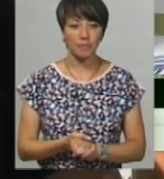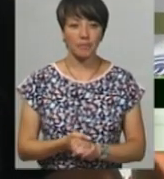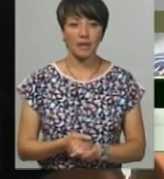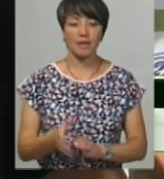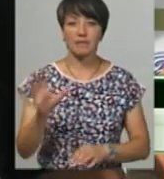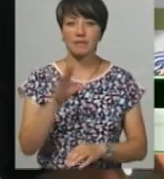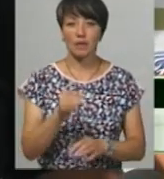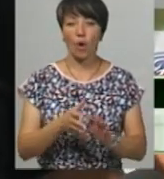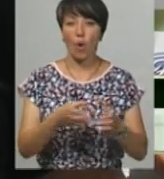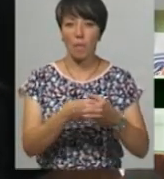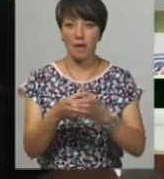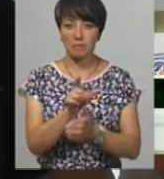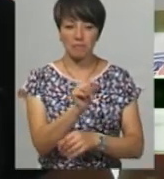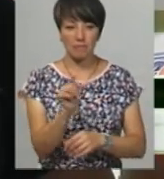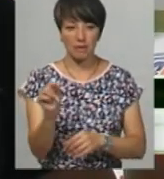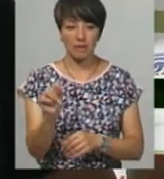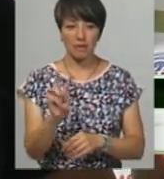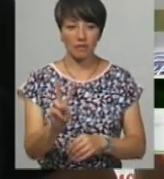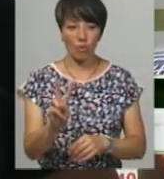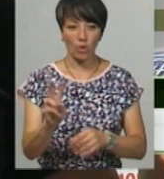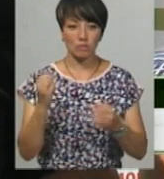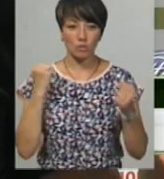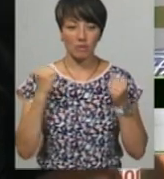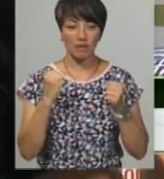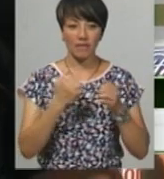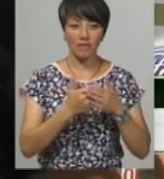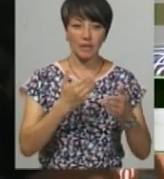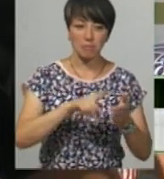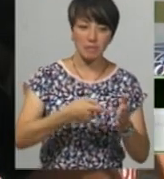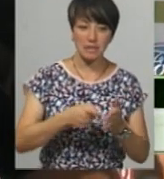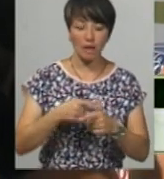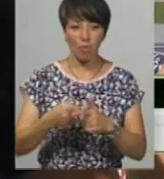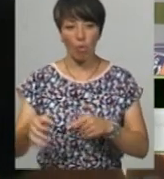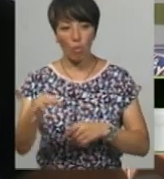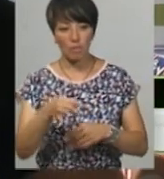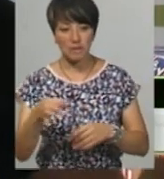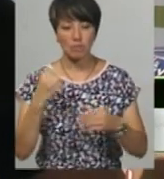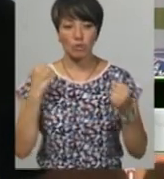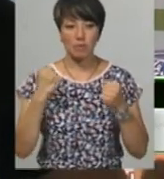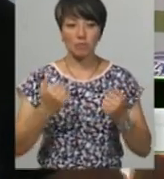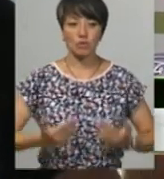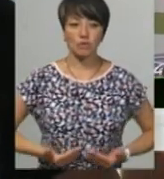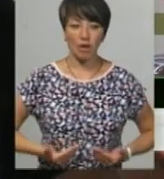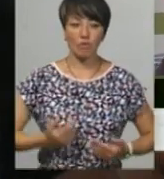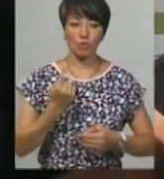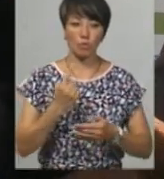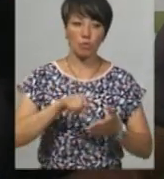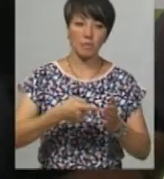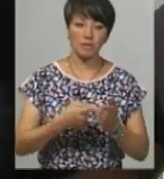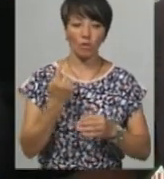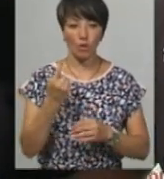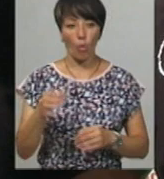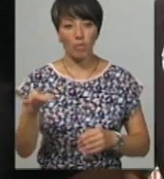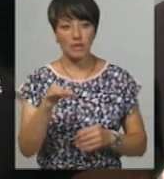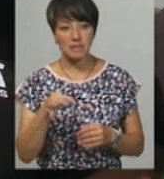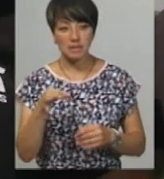це пара, маю на увазі, це двоє атлетів від міста або області, тобто спортсмени, які проживають в одному місті або в